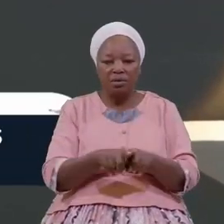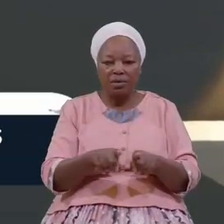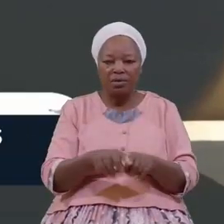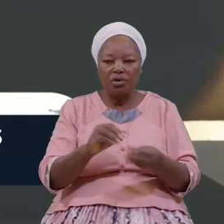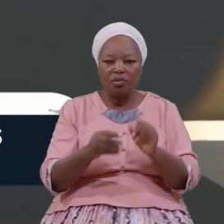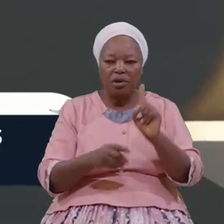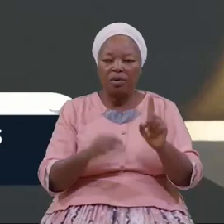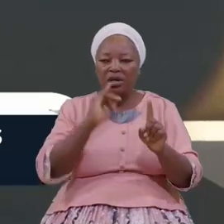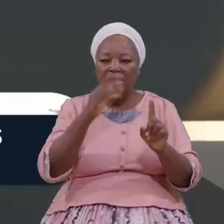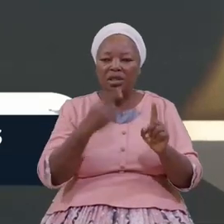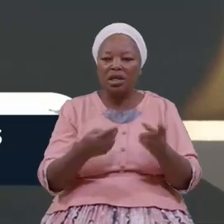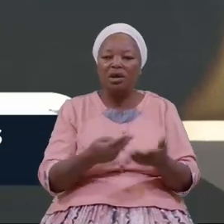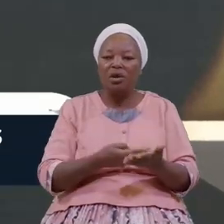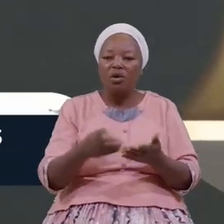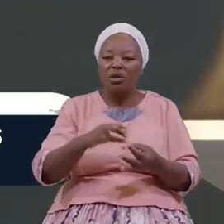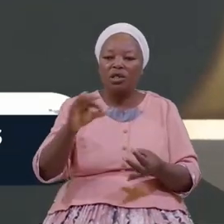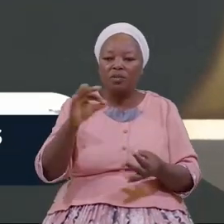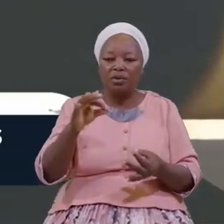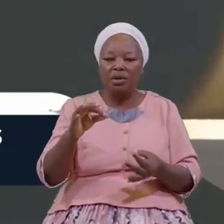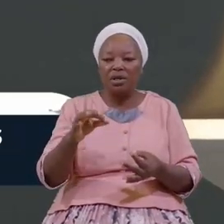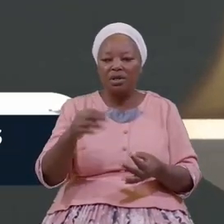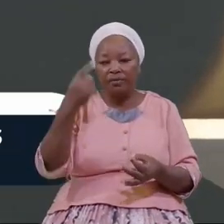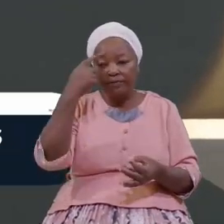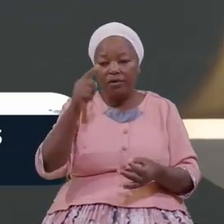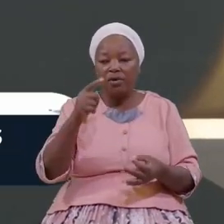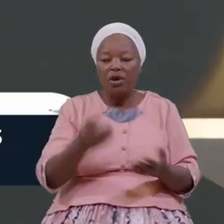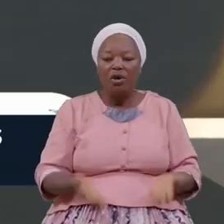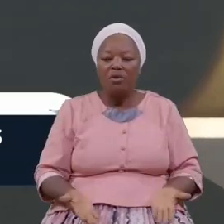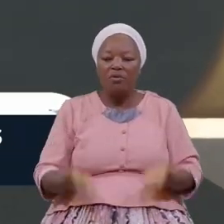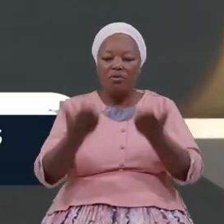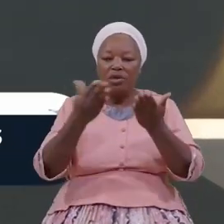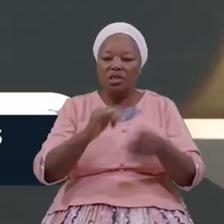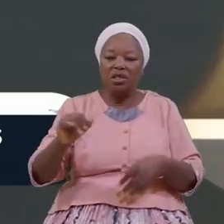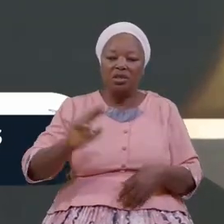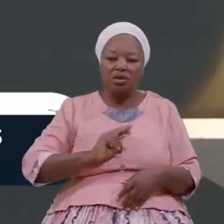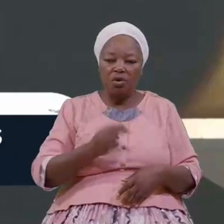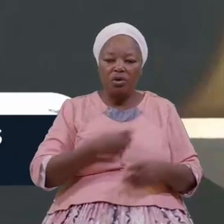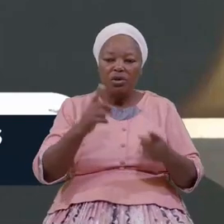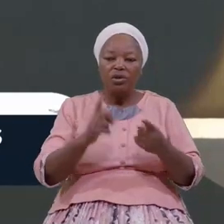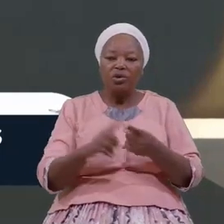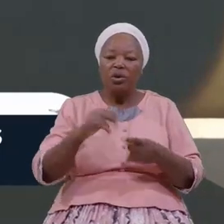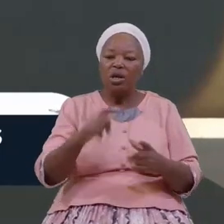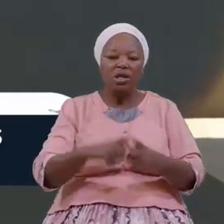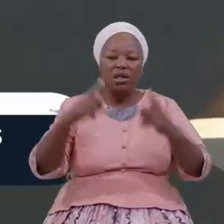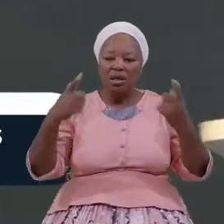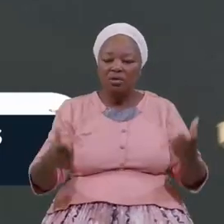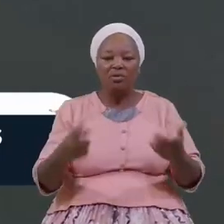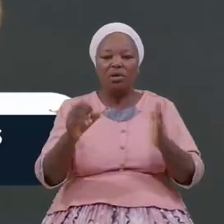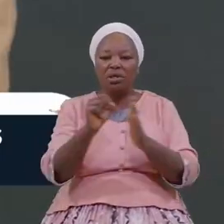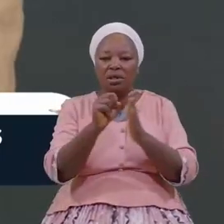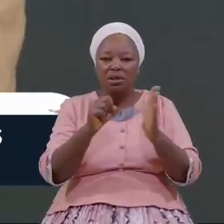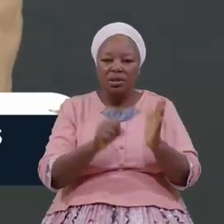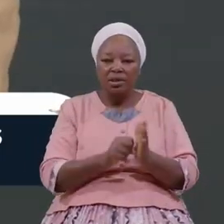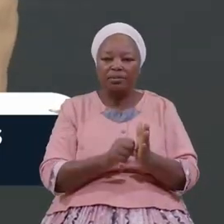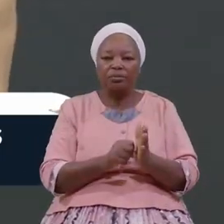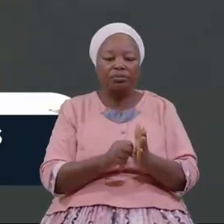Numéro un, c'est l'esprit vivifiant qui nous élève à un état